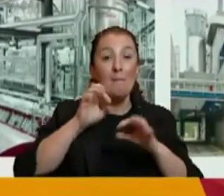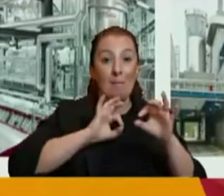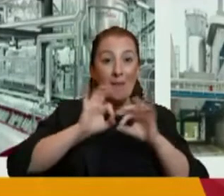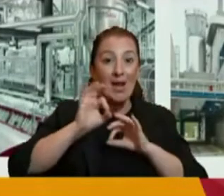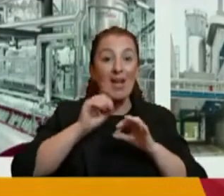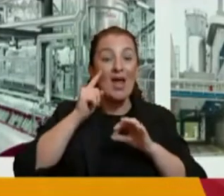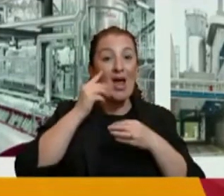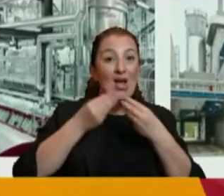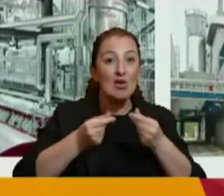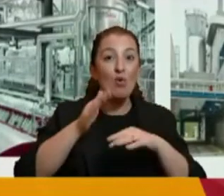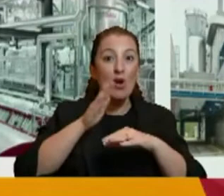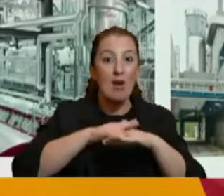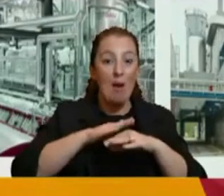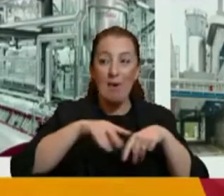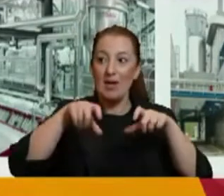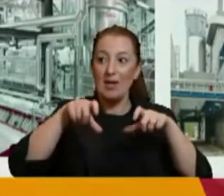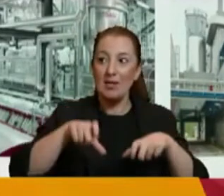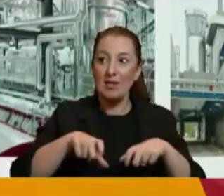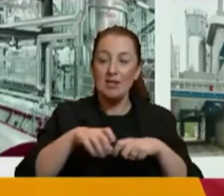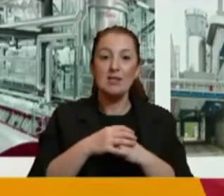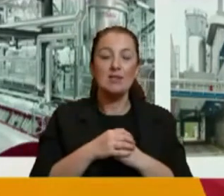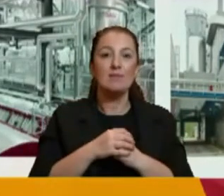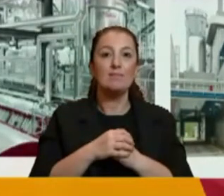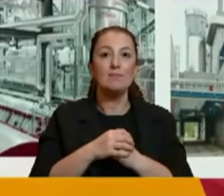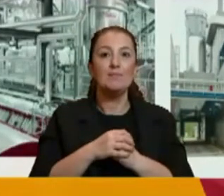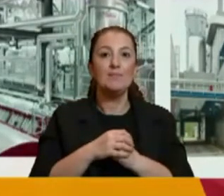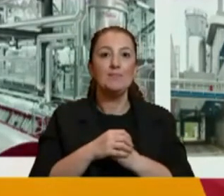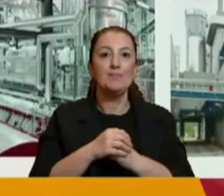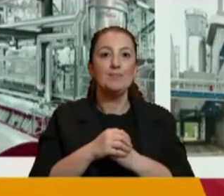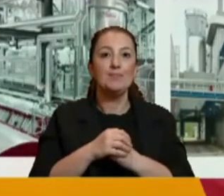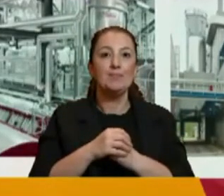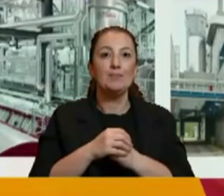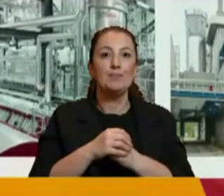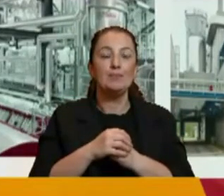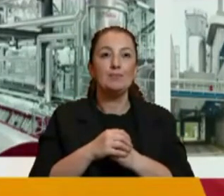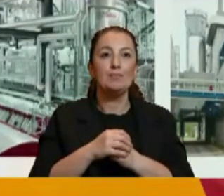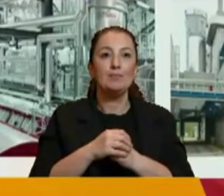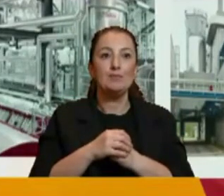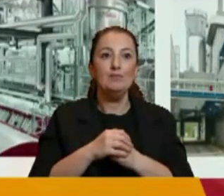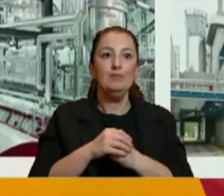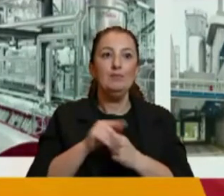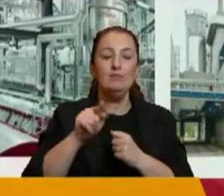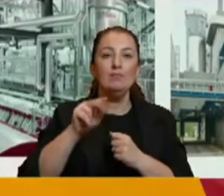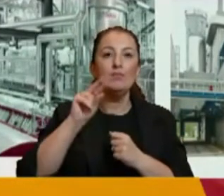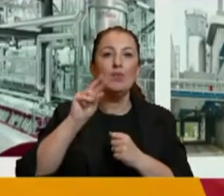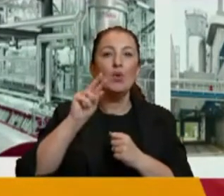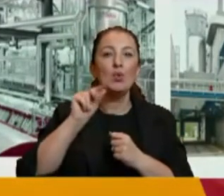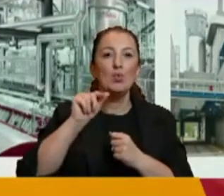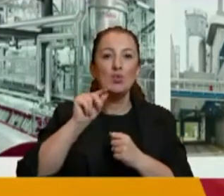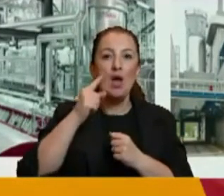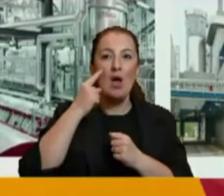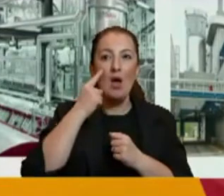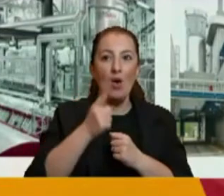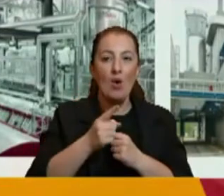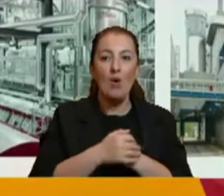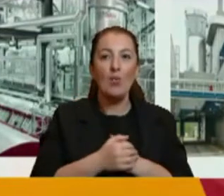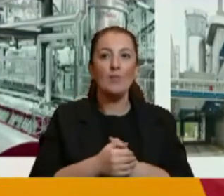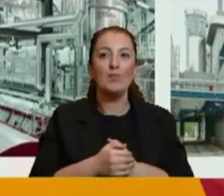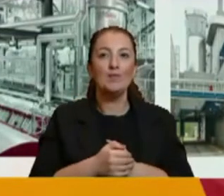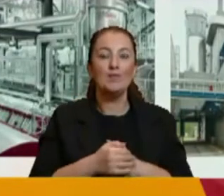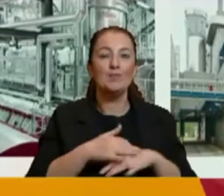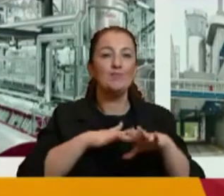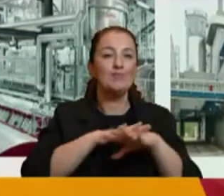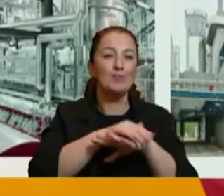bu dış Kredi ile biliyorsunuz yapılacak bu da Tuzla ile bir uzatma atıksu arıtma